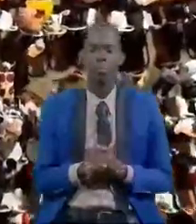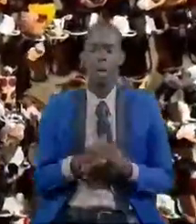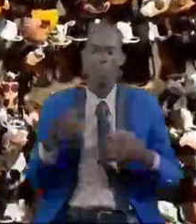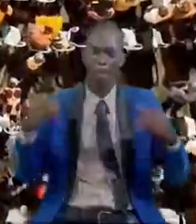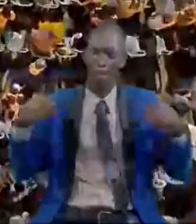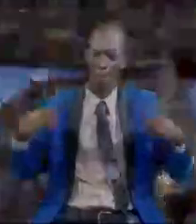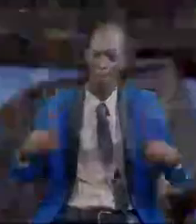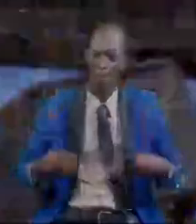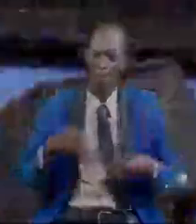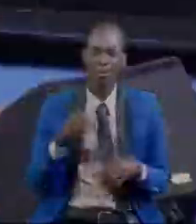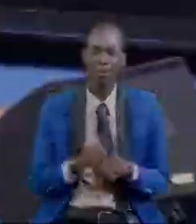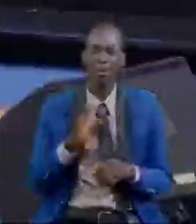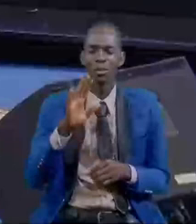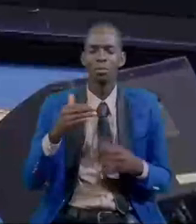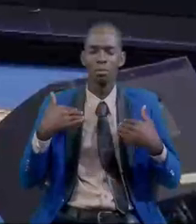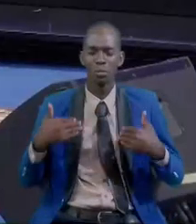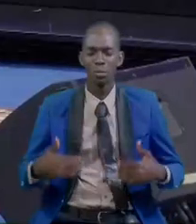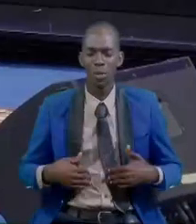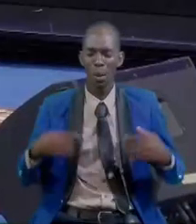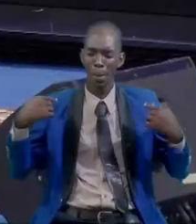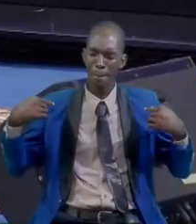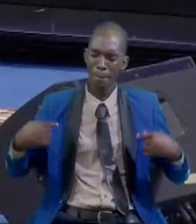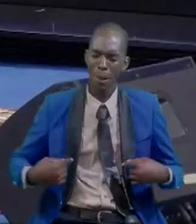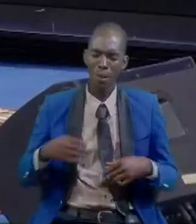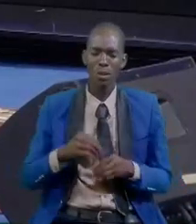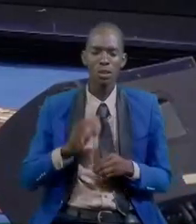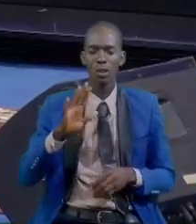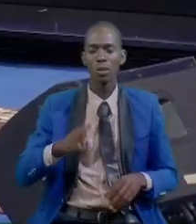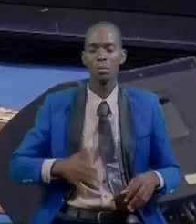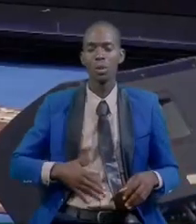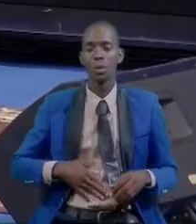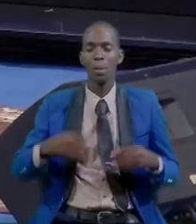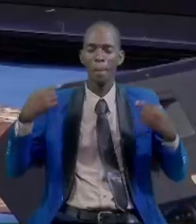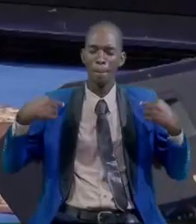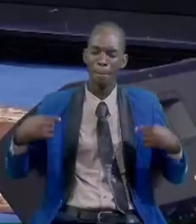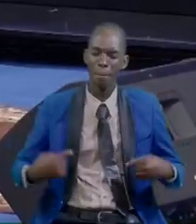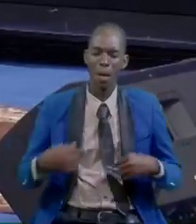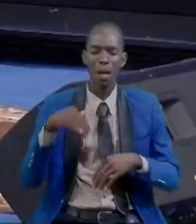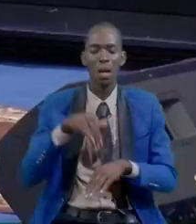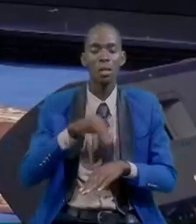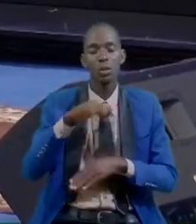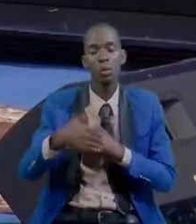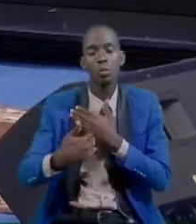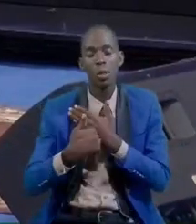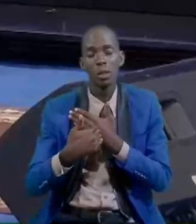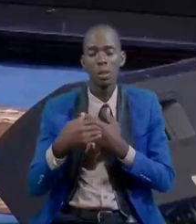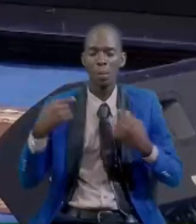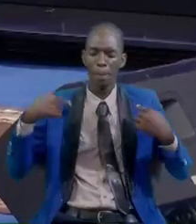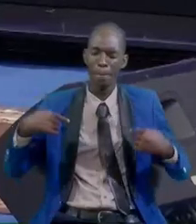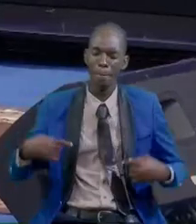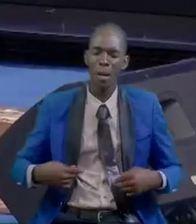Douleur dans les jointures, douleur dans le ventre, douleur au dos,